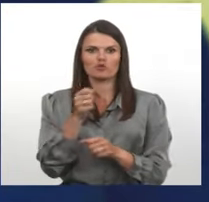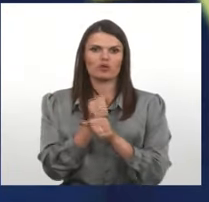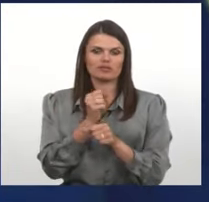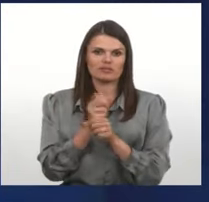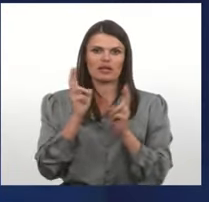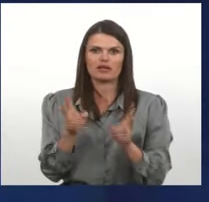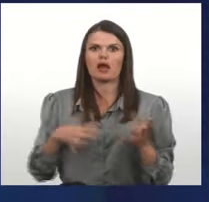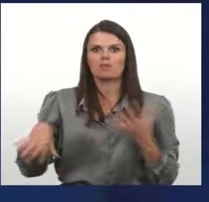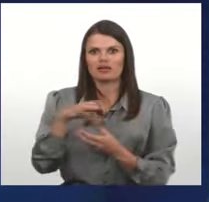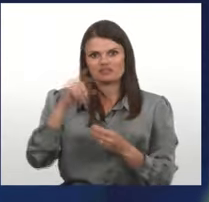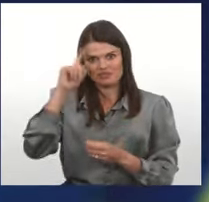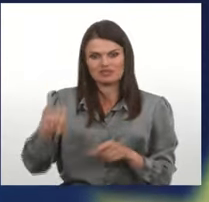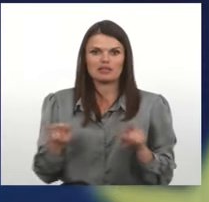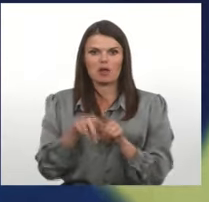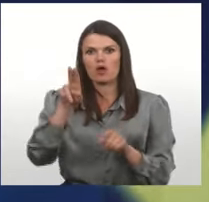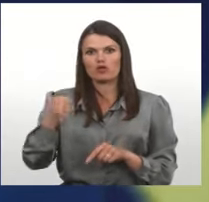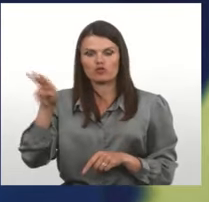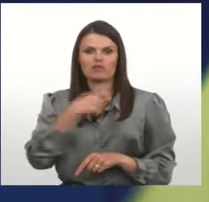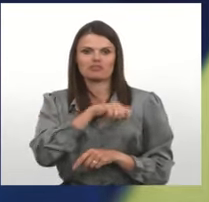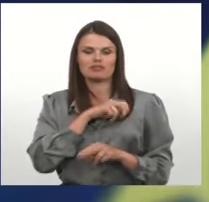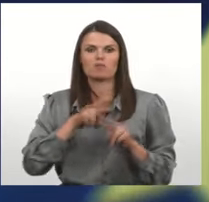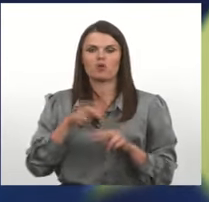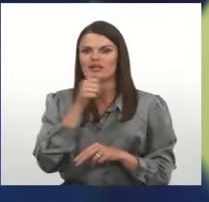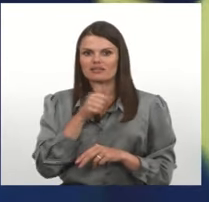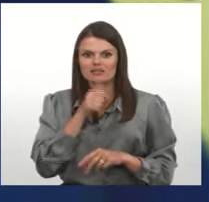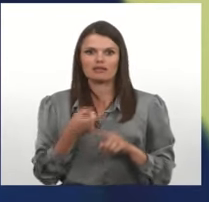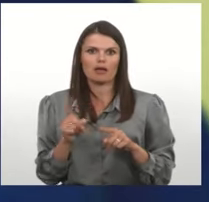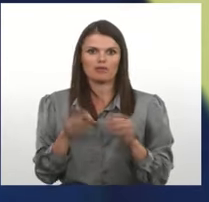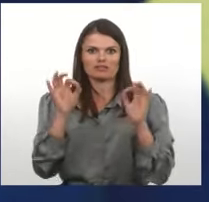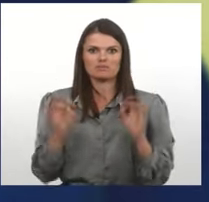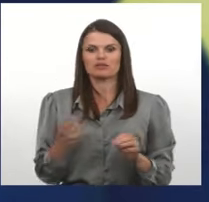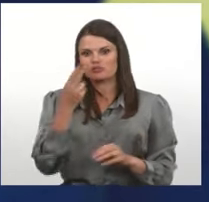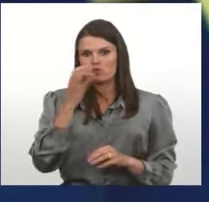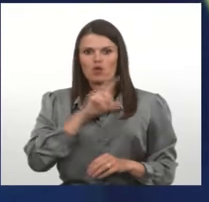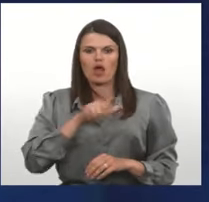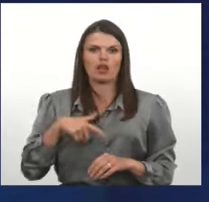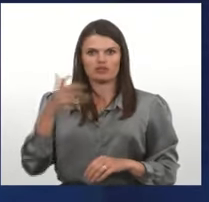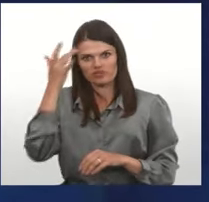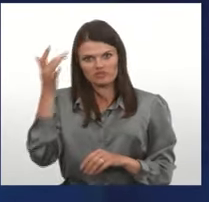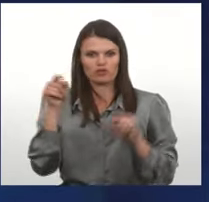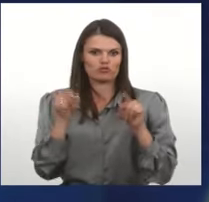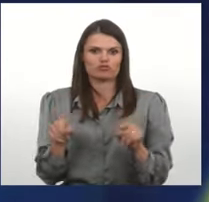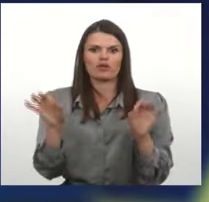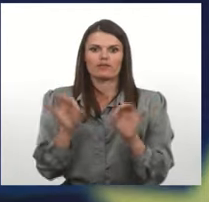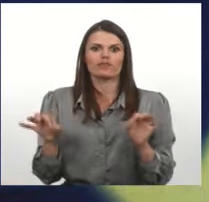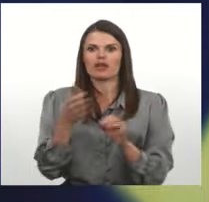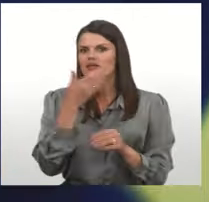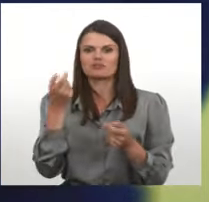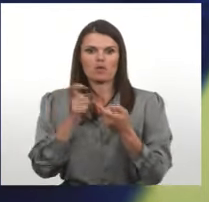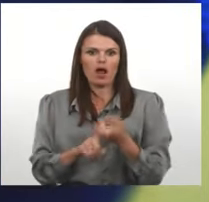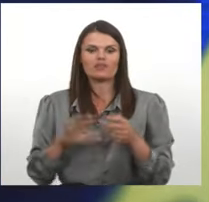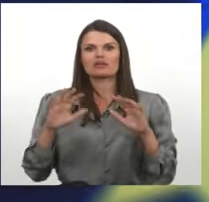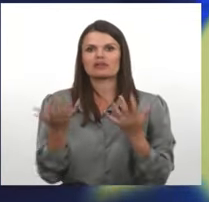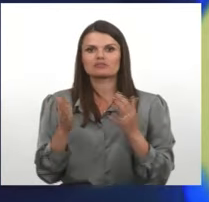mēs visi zinām arī Norvēģija, Spānija un Islanda, tāpēc īstenībā no Latvijas viedokļa šeit jau nekas nav atkarīgs, bet